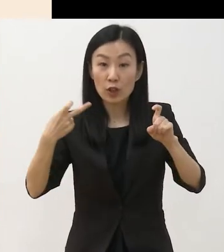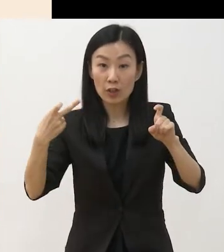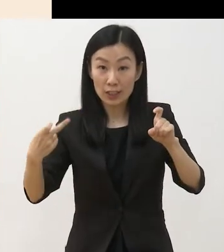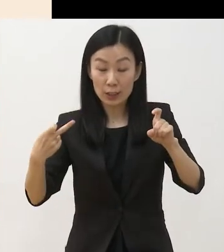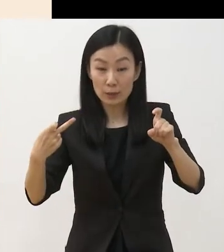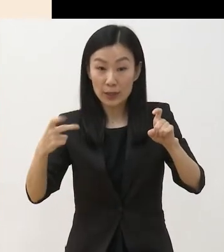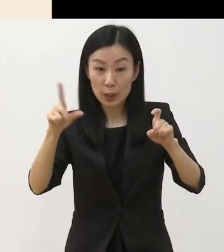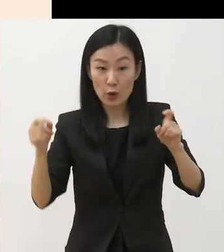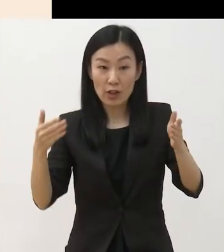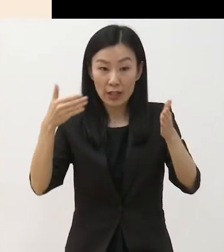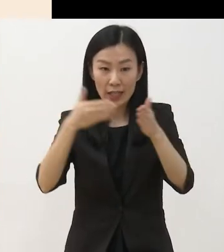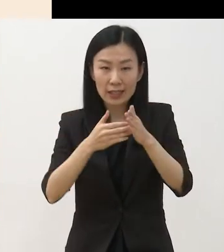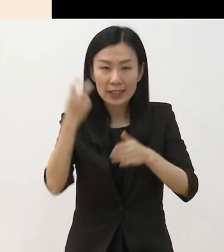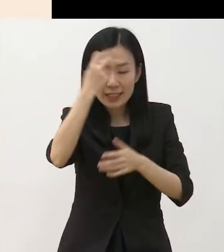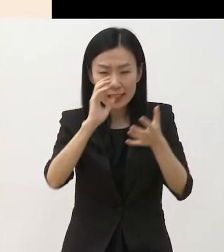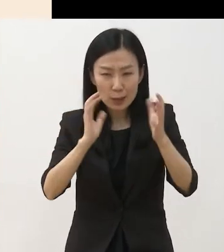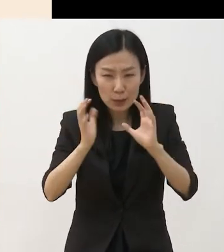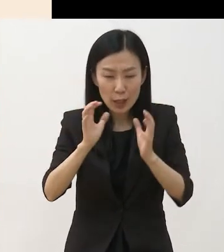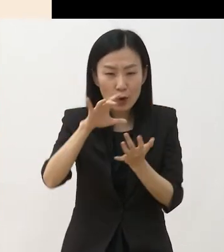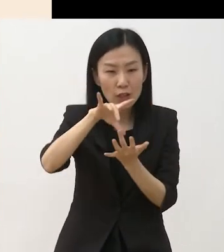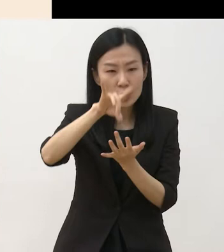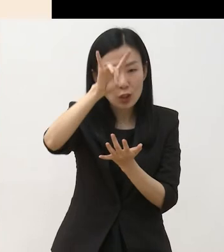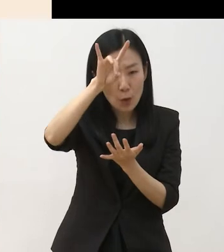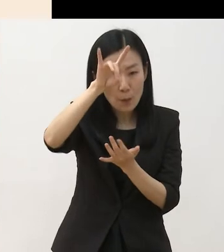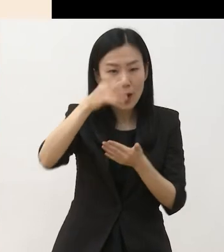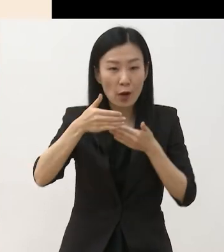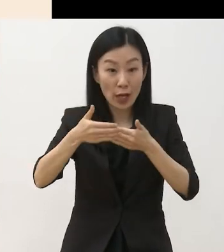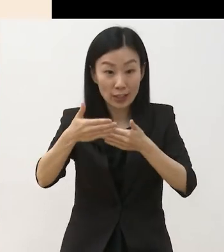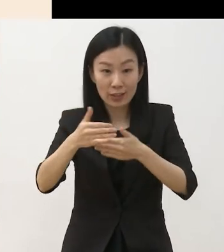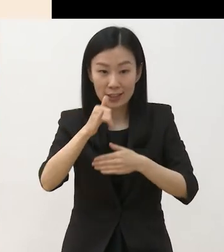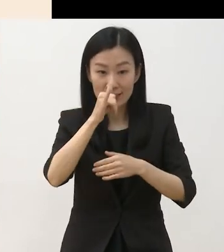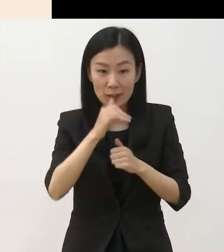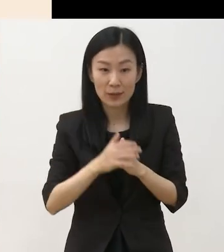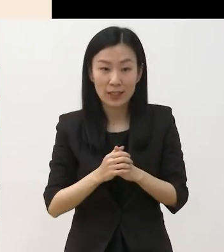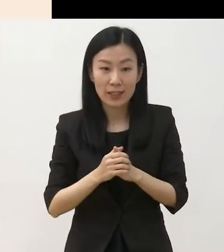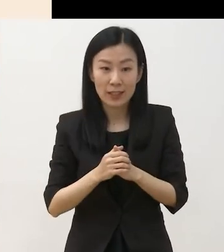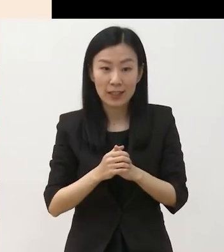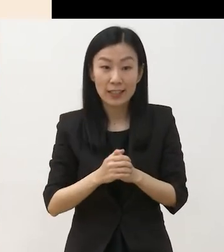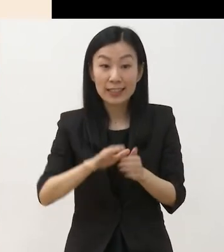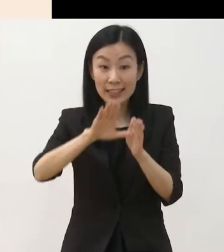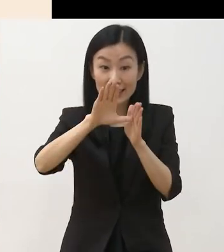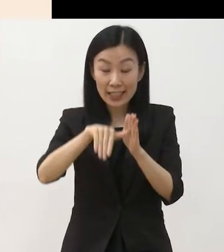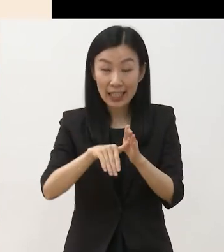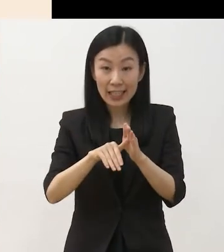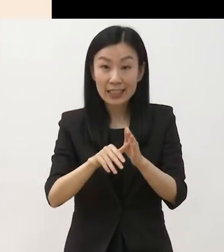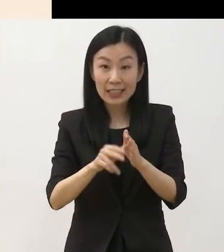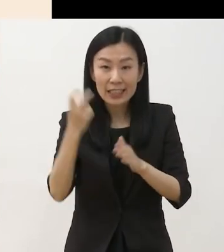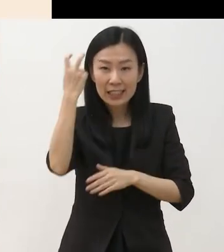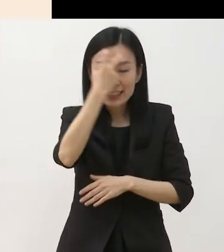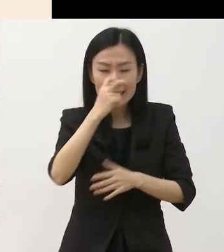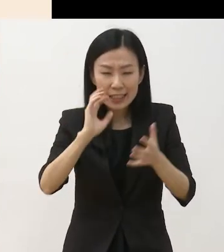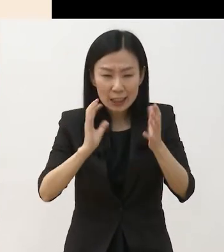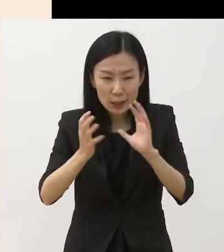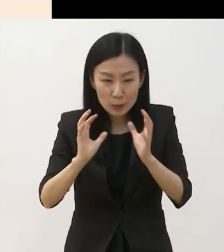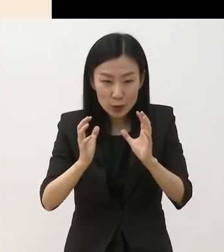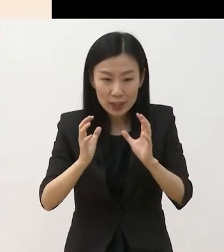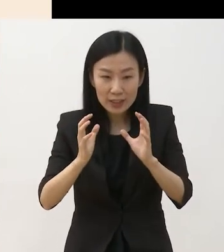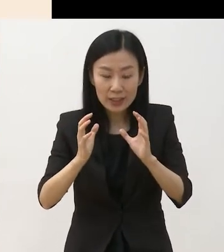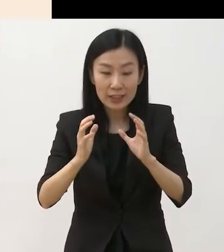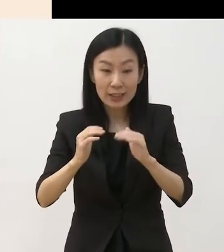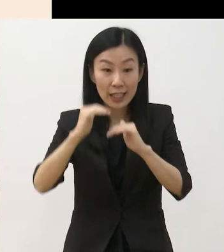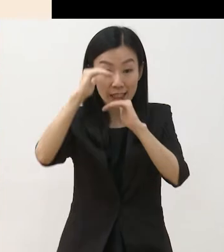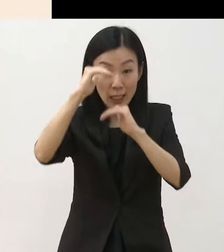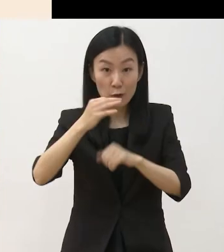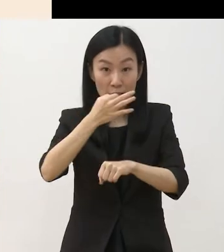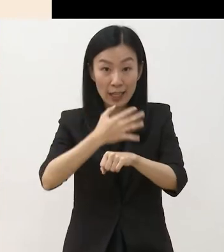12월까지 심의하고 선발 과정이 이루어집니다. 이때 그 심의에 진행되는 내용을 간단히